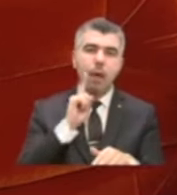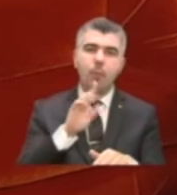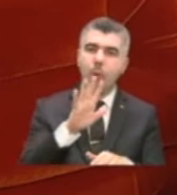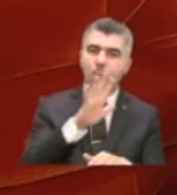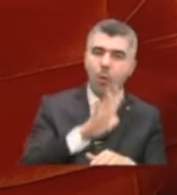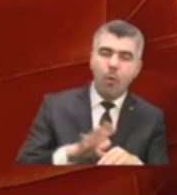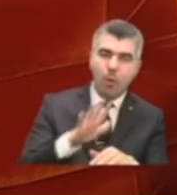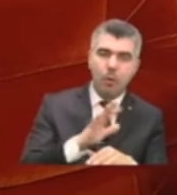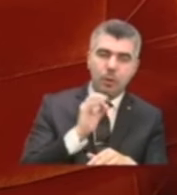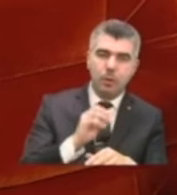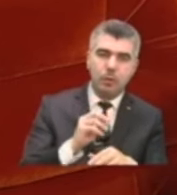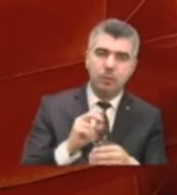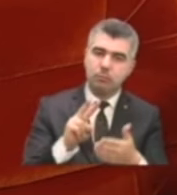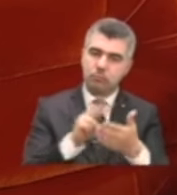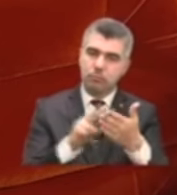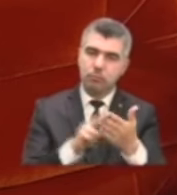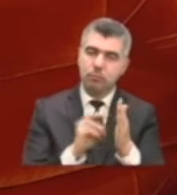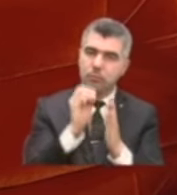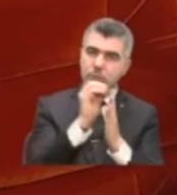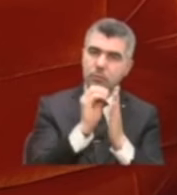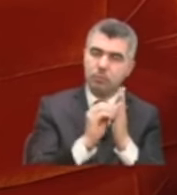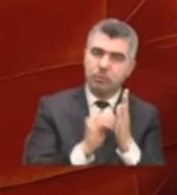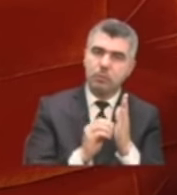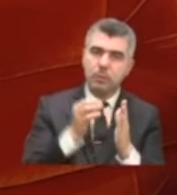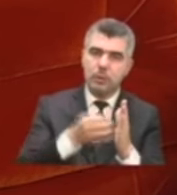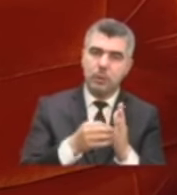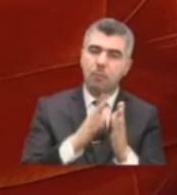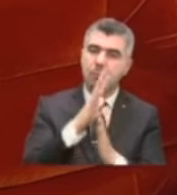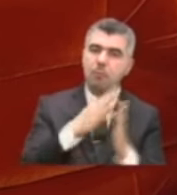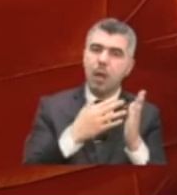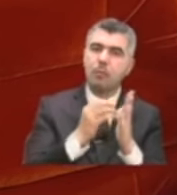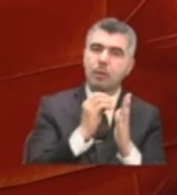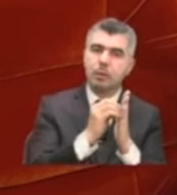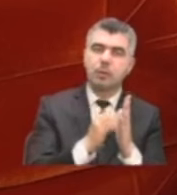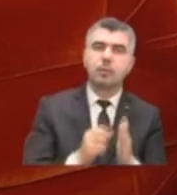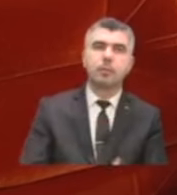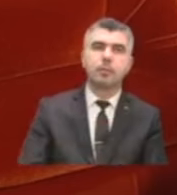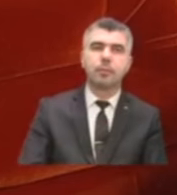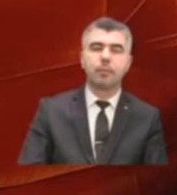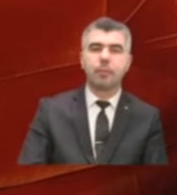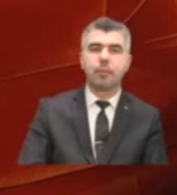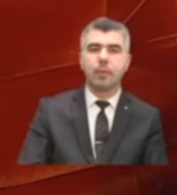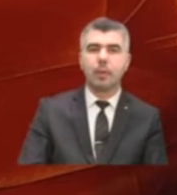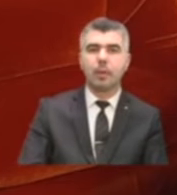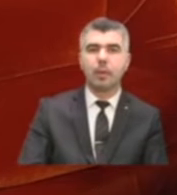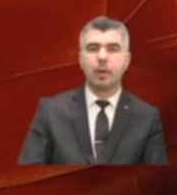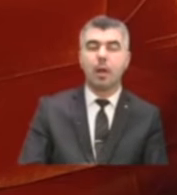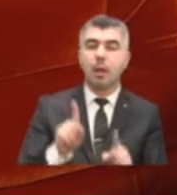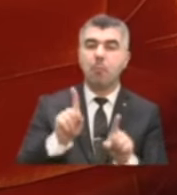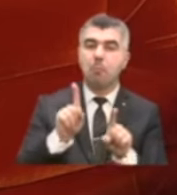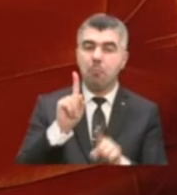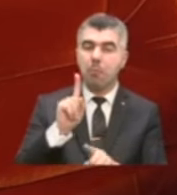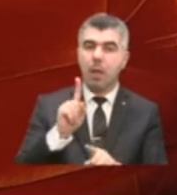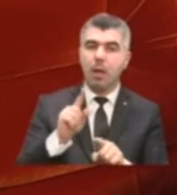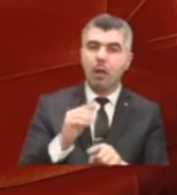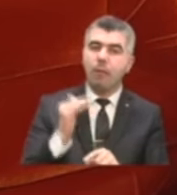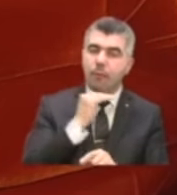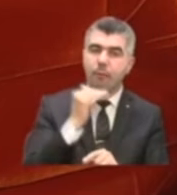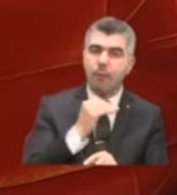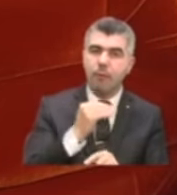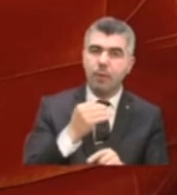البرلمانيين من اجل الاغناء ديالو. يعني هذا الشيء راه مبرمج، ولكن بحكم يعني السرعه فاش باش